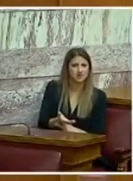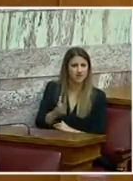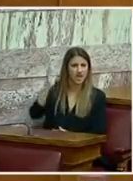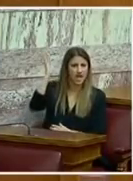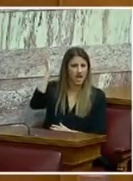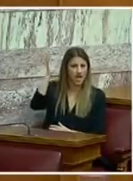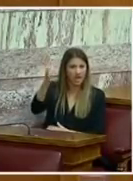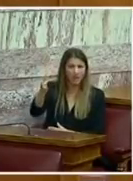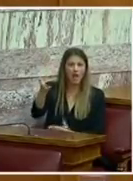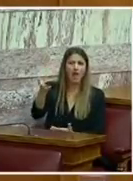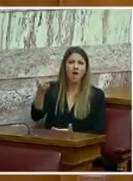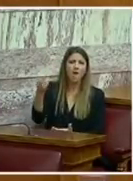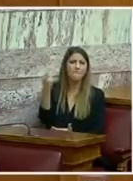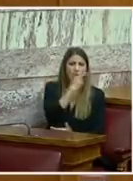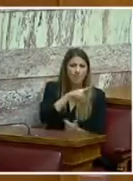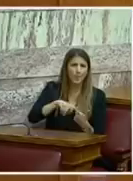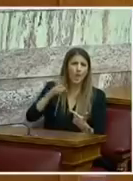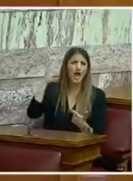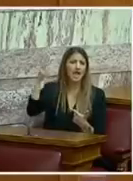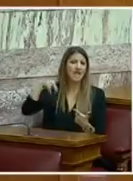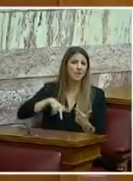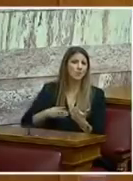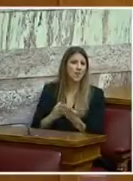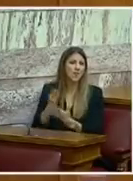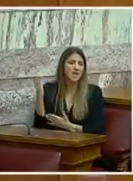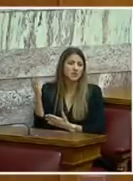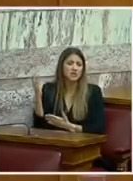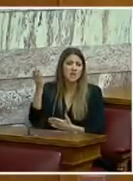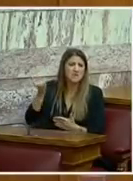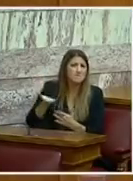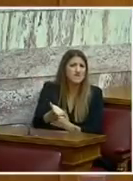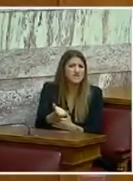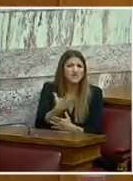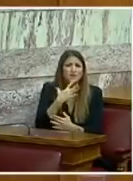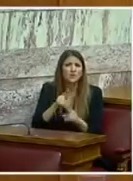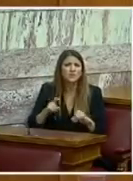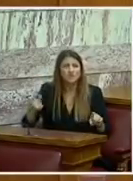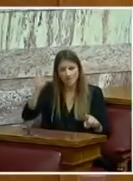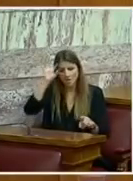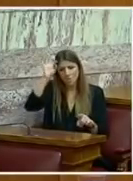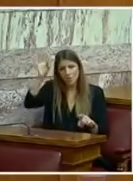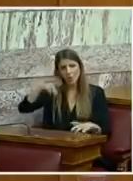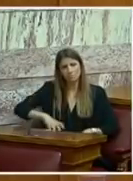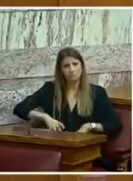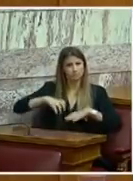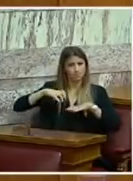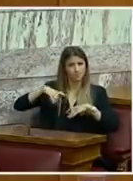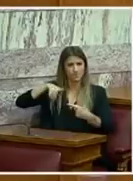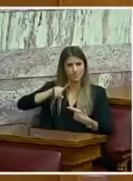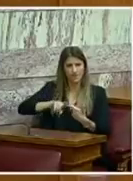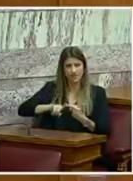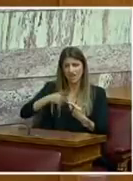εισαγγελικού λειτουργού που ξεκινάει και χειρίζεται την υπόθεση, νομίζω ο στόχος είναι ένας. Να προσβάλλεις την προσωπικότητά τους, να μειώσεις την